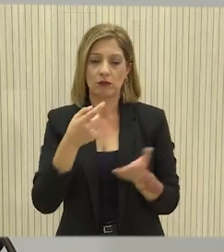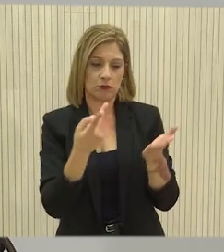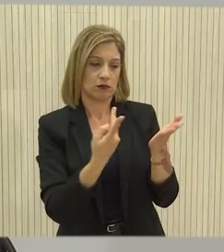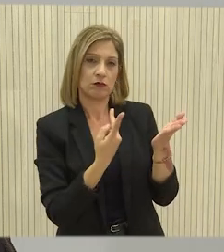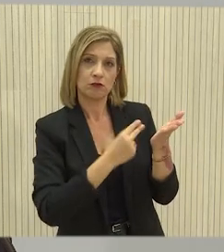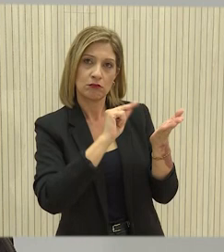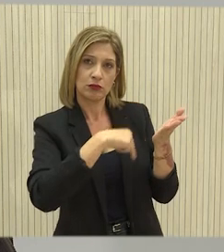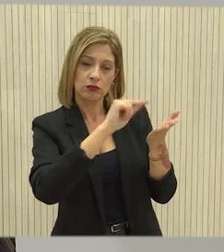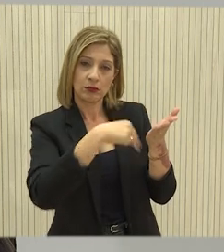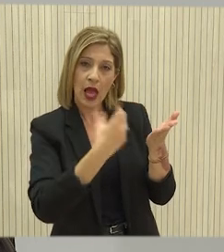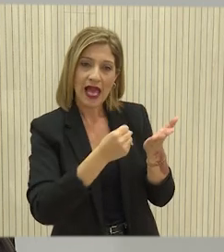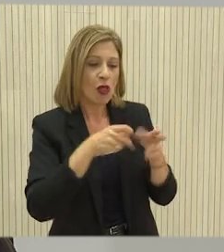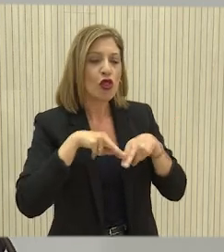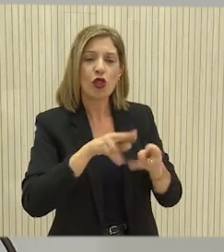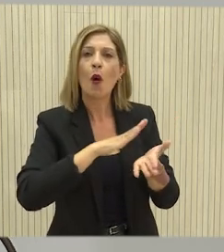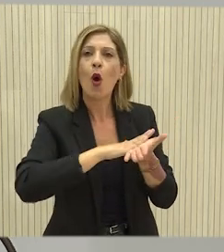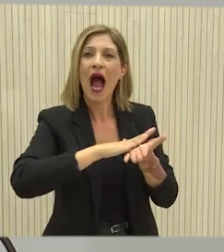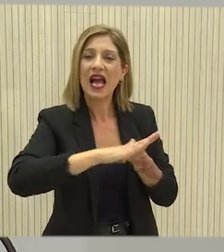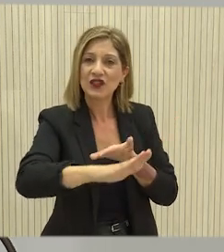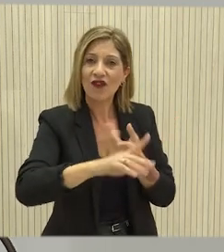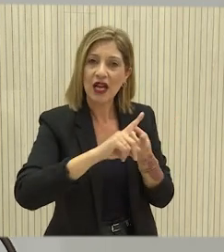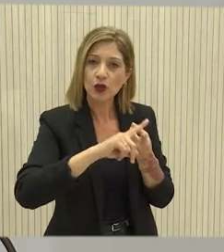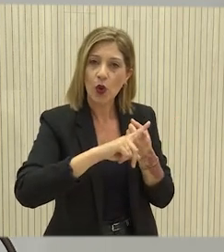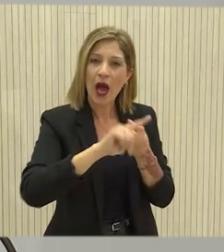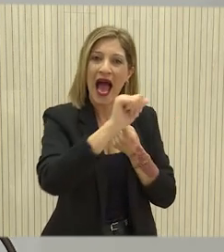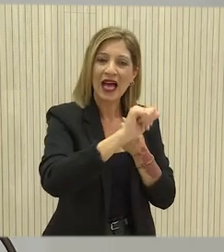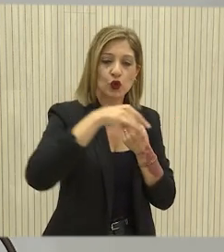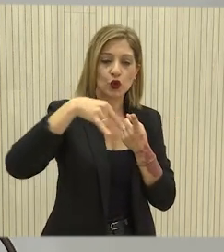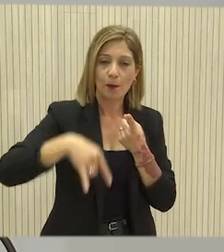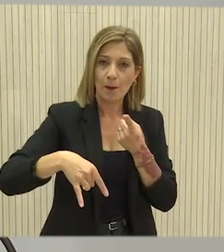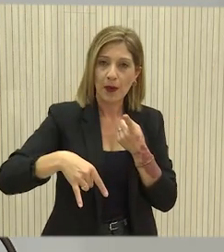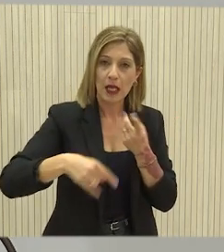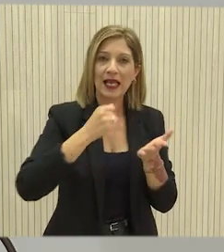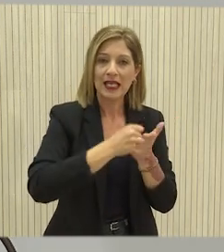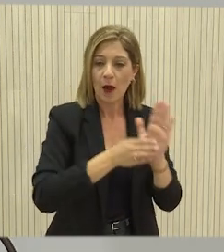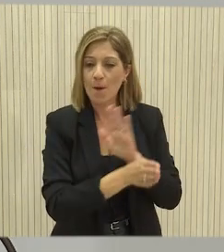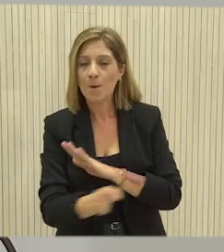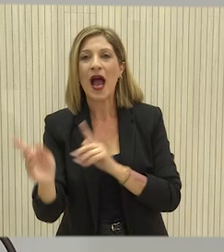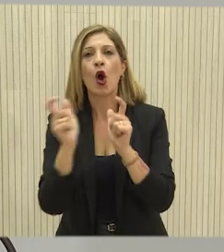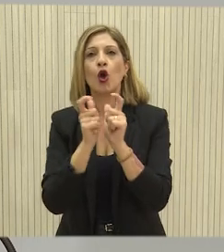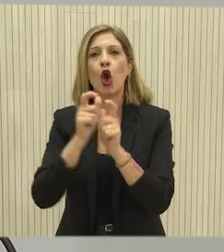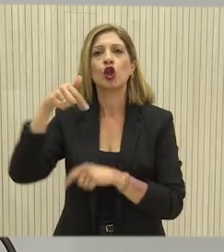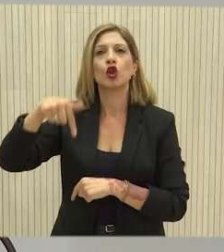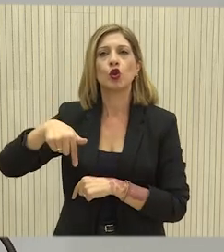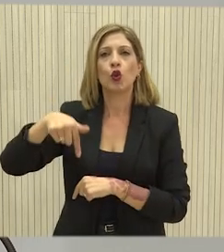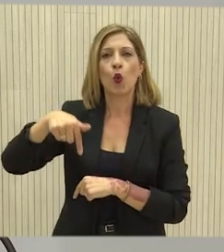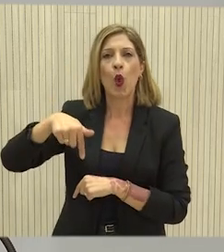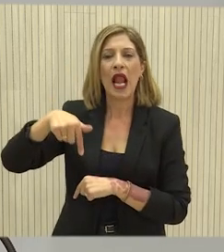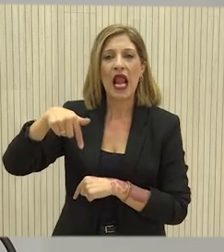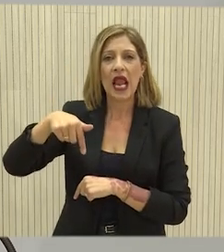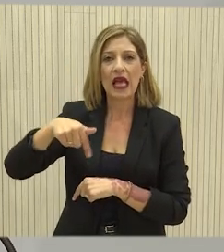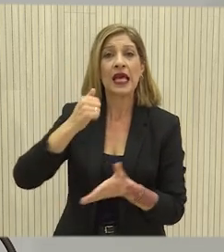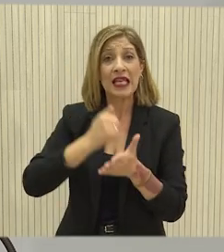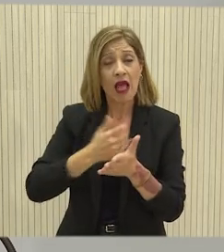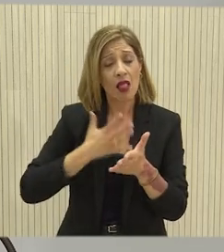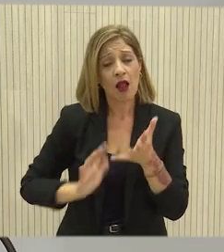η ασφαλτόστρωση δύο δρόμων, του δρόμου Άρσους Πύλας αλλά και του δρόμου που οδηγεί στην κοινότητα των Τρούλων, την οικοπεδοποίηση και την